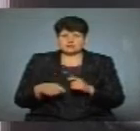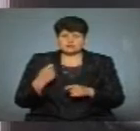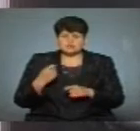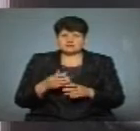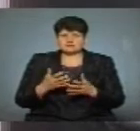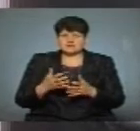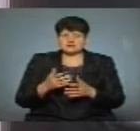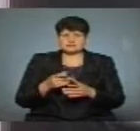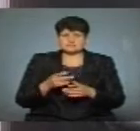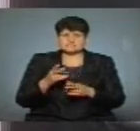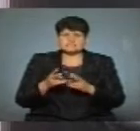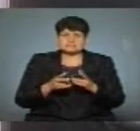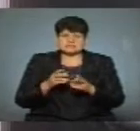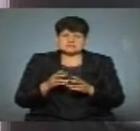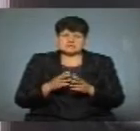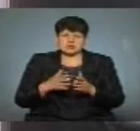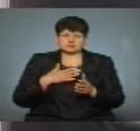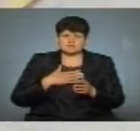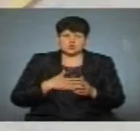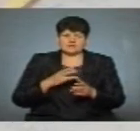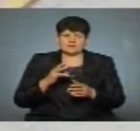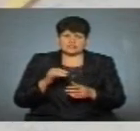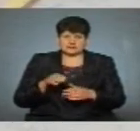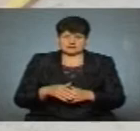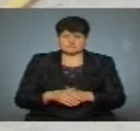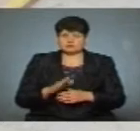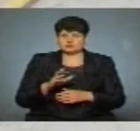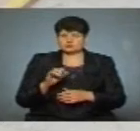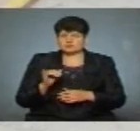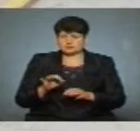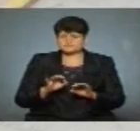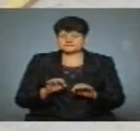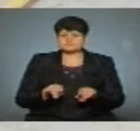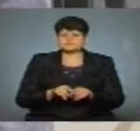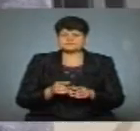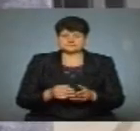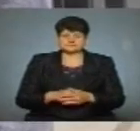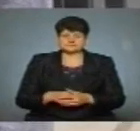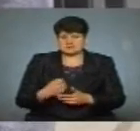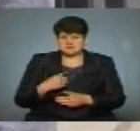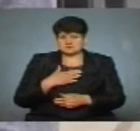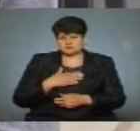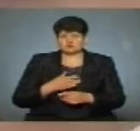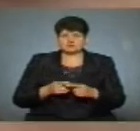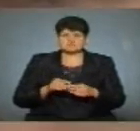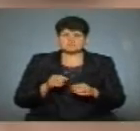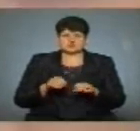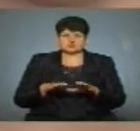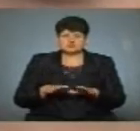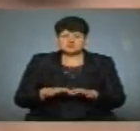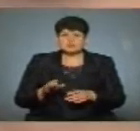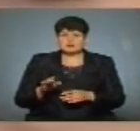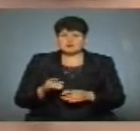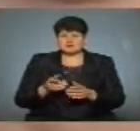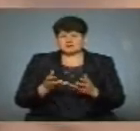апеляційну скаргу Букатки Володимира Васильовича задовольнити. Володимир Букатка прокоментував рішення суду. Я задоволений цим рішенням. На рахунок